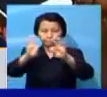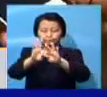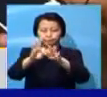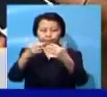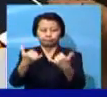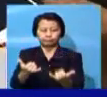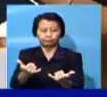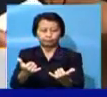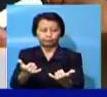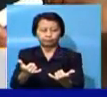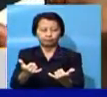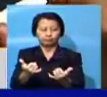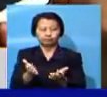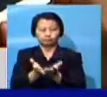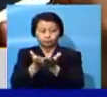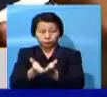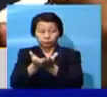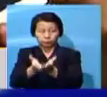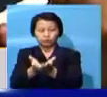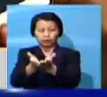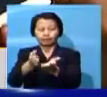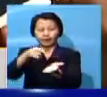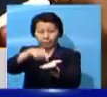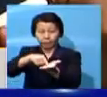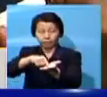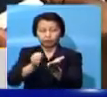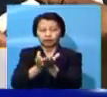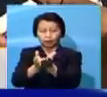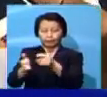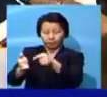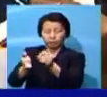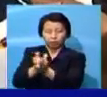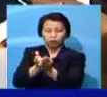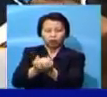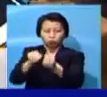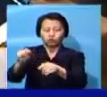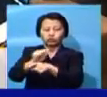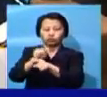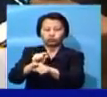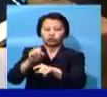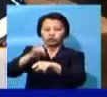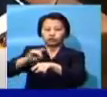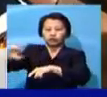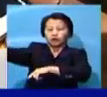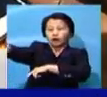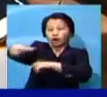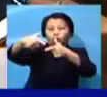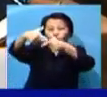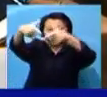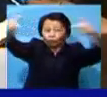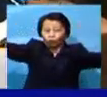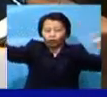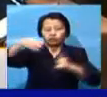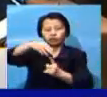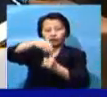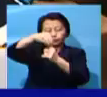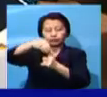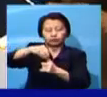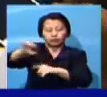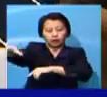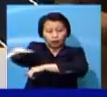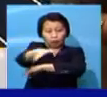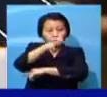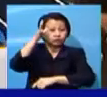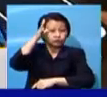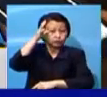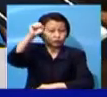sekarangal kapal ini boleh digunakan untuk laut yang lebih luas terutamanya la Cina Selatan untuk